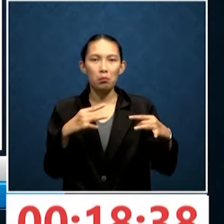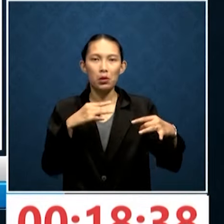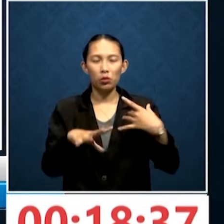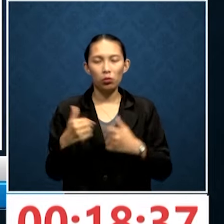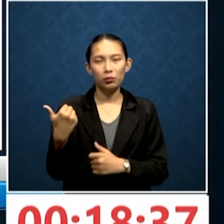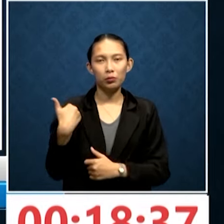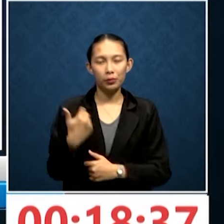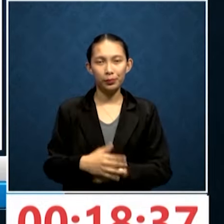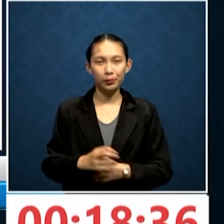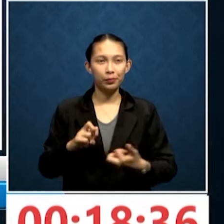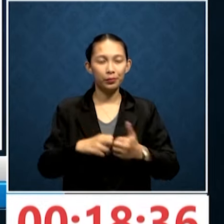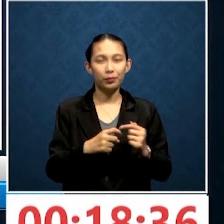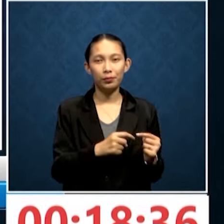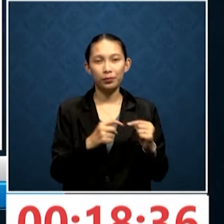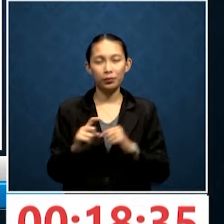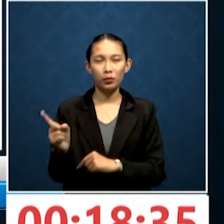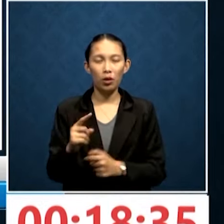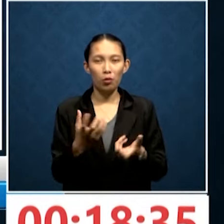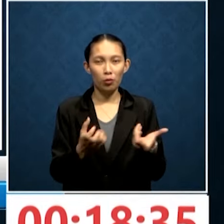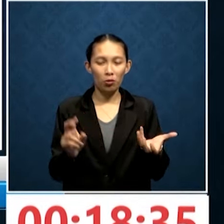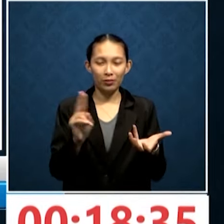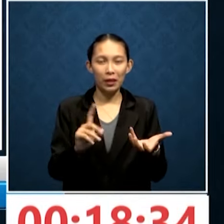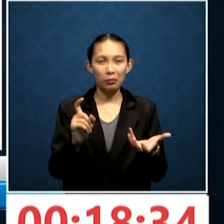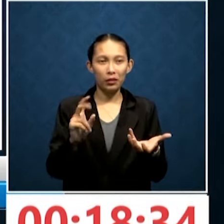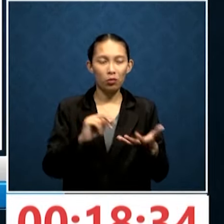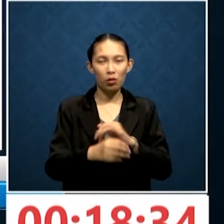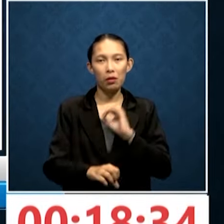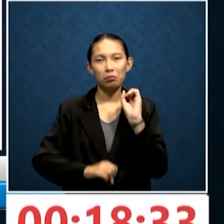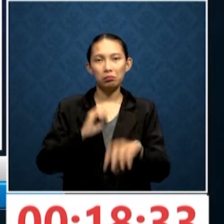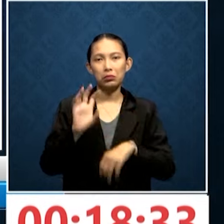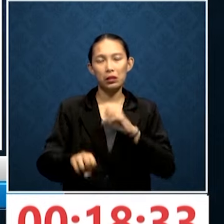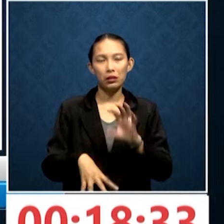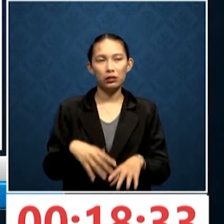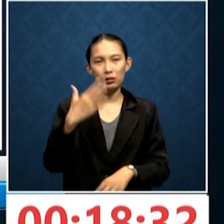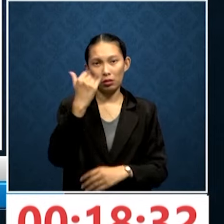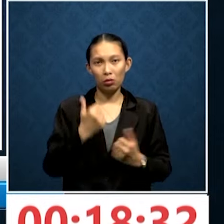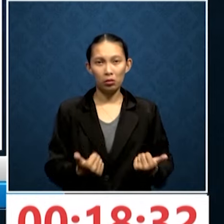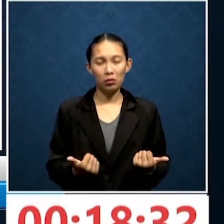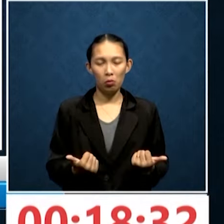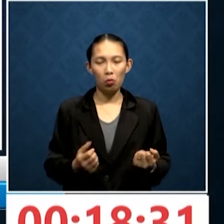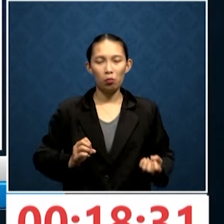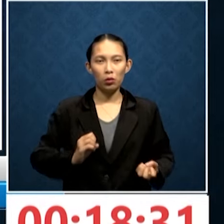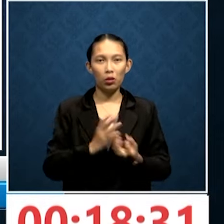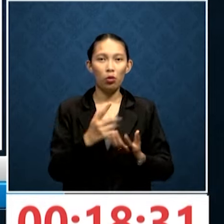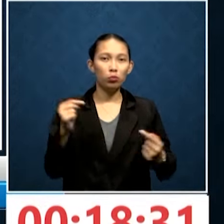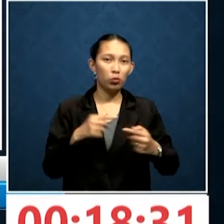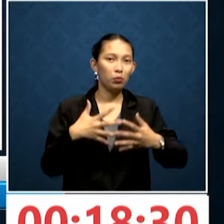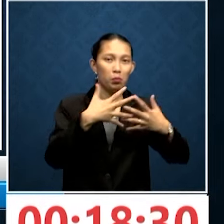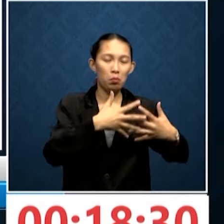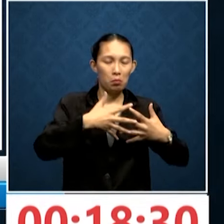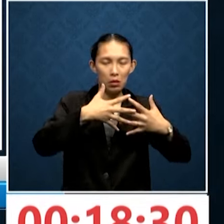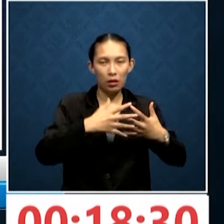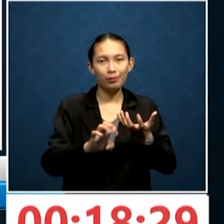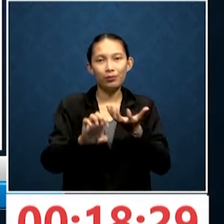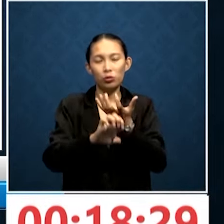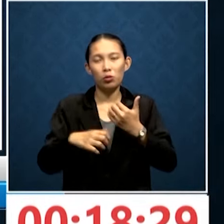าก็คือสินค้าใช้ไม่ได้ก็กลายเป็นขยะที่กำลังเป็นปัญหาในหลายชาติทั้งสหรัฐอเมริกาและยุโรป